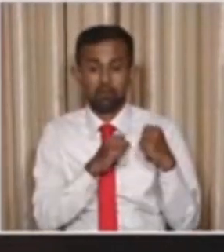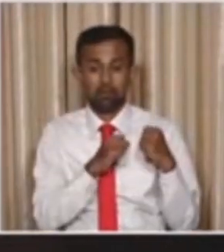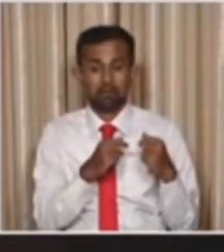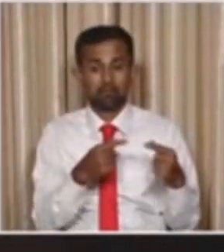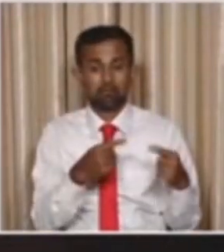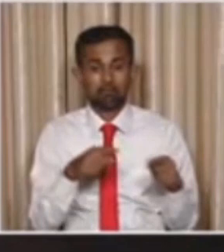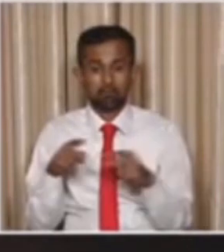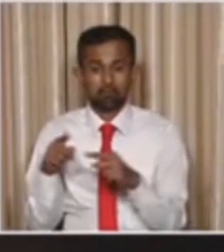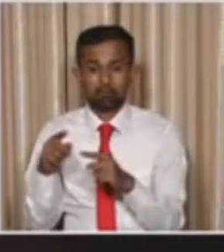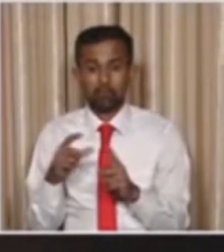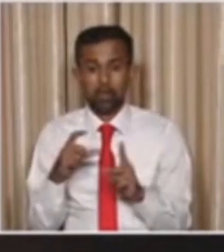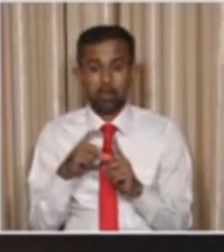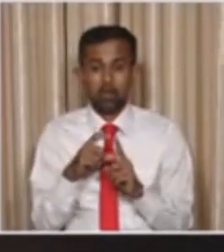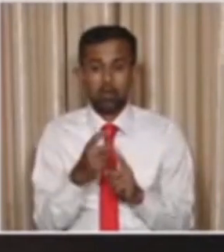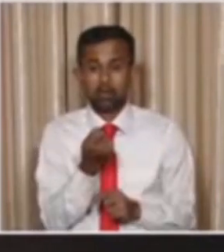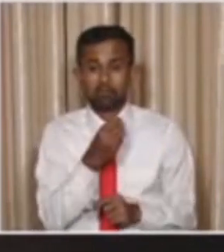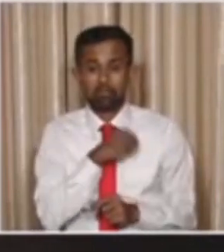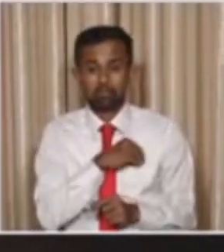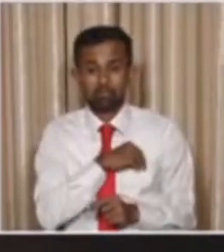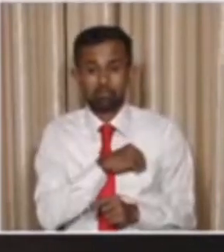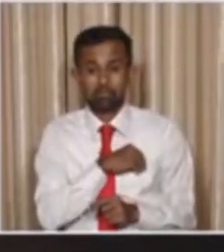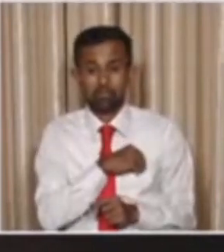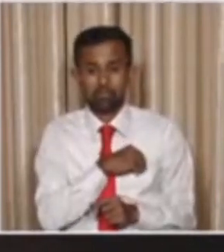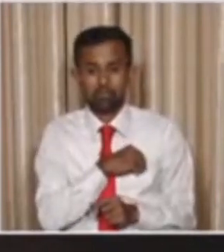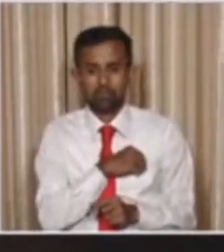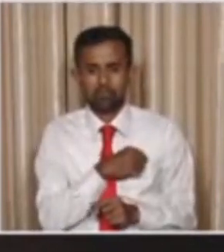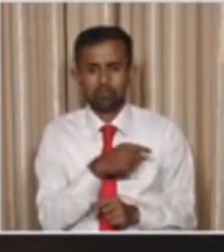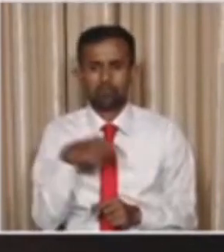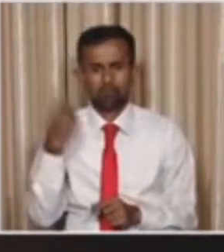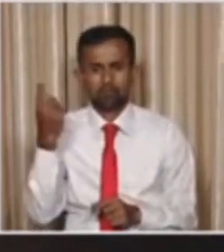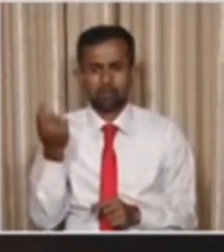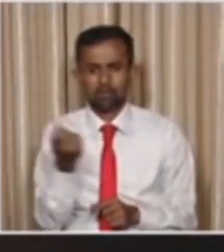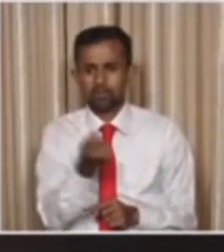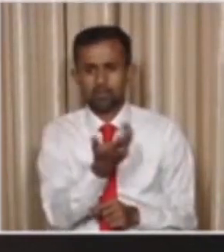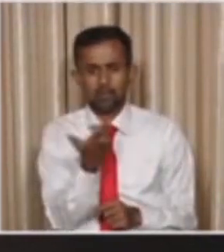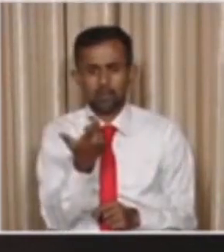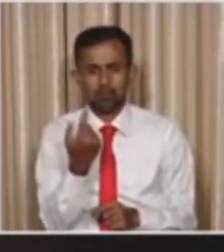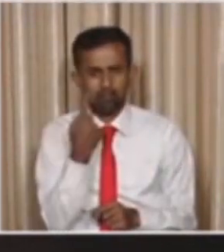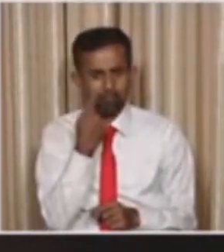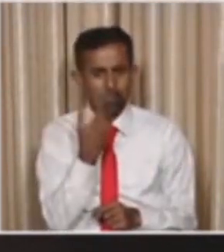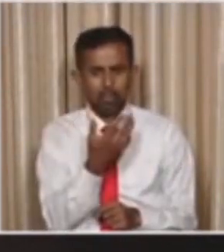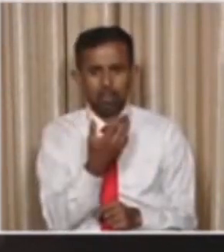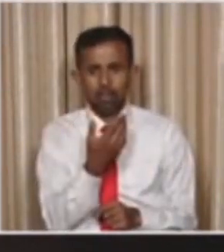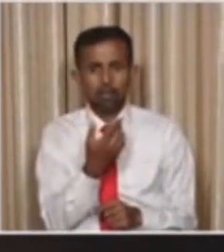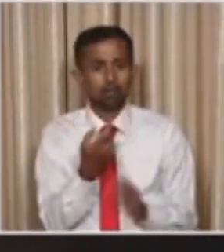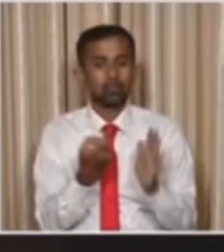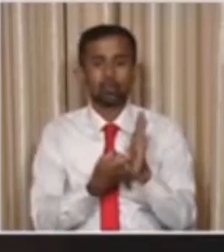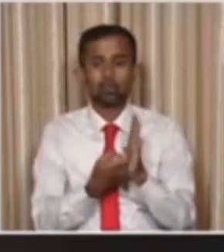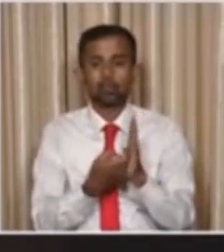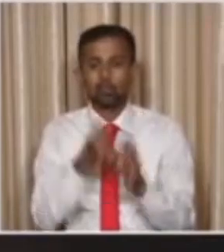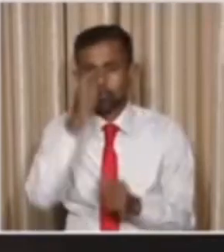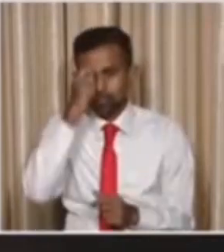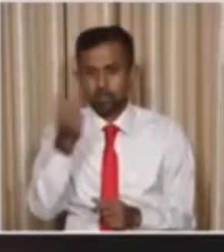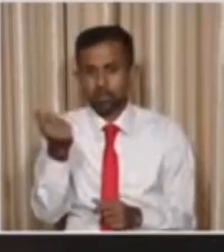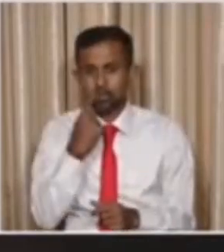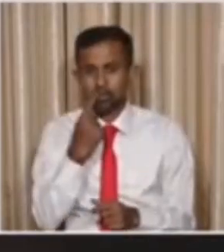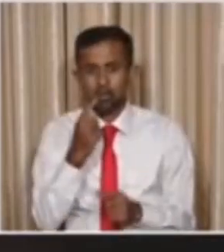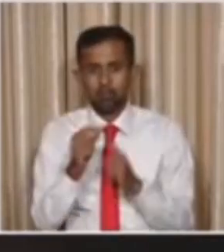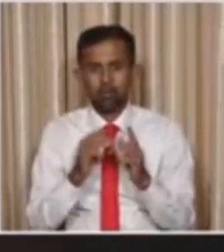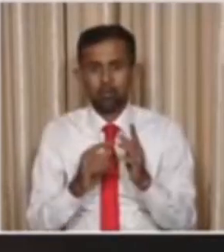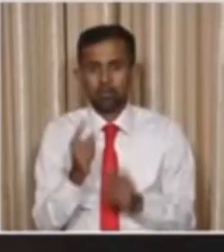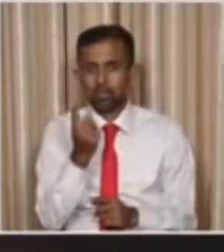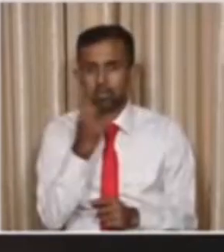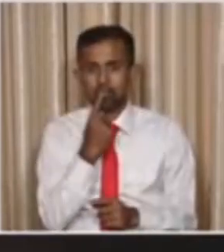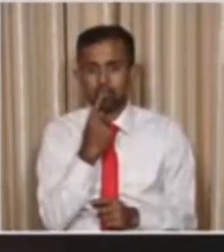වෙනුවෙන් මේ ඩොලර් මලු අරගෙන ඉවර වෙලා මේක ආගවස් සල්ලි නෙමෙයි දැන් අර මන් දැක්ක අර රෝහණ බණ්ඩාර මන්ත්‍රීතුමා කිව්වා අර මන්ත්‍රීතුමා කිව්වලු